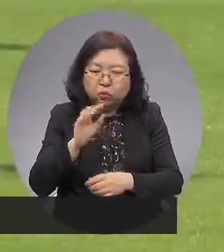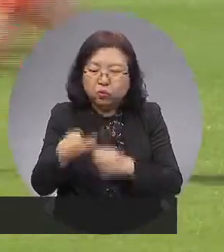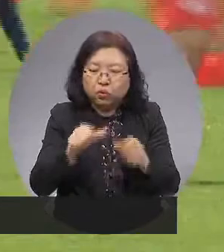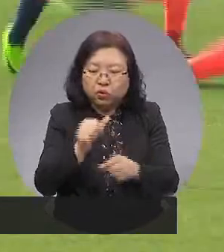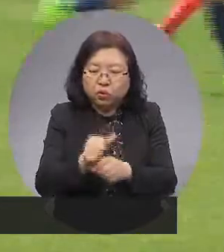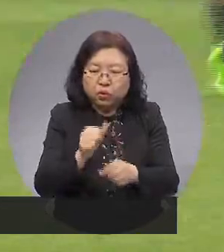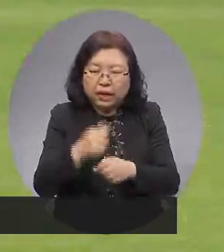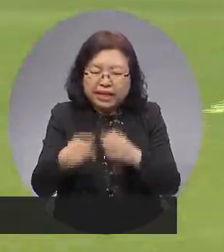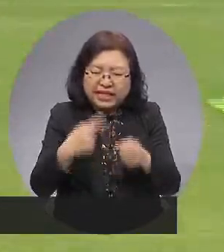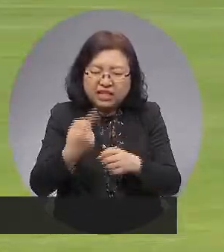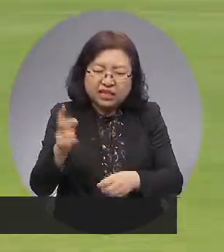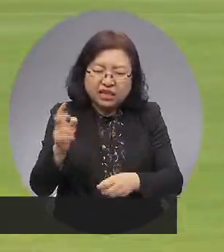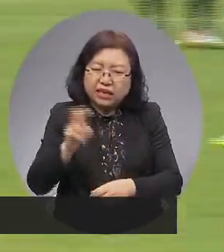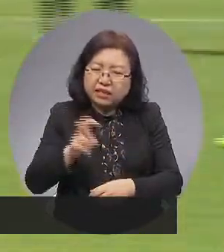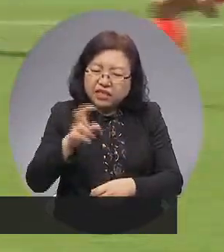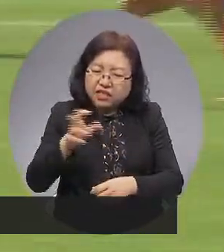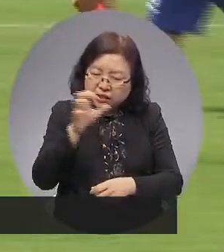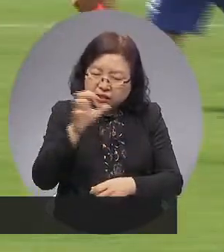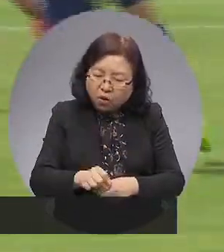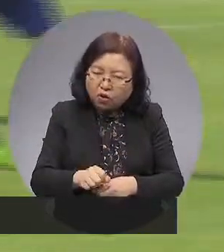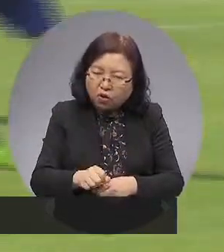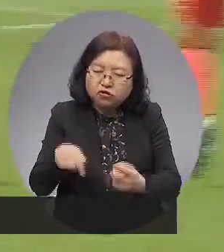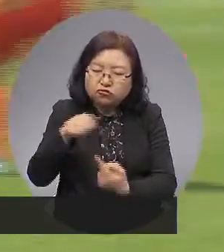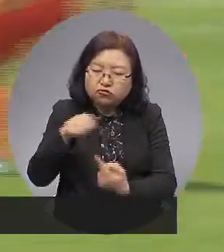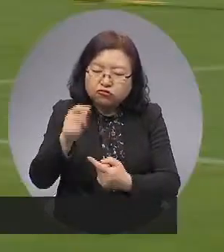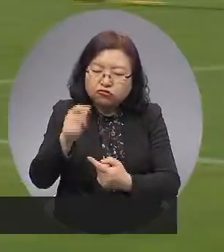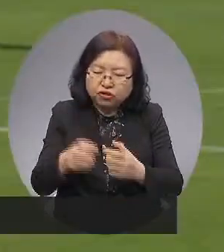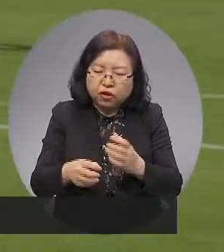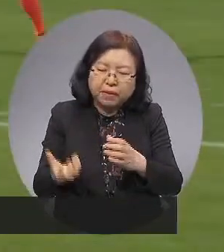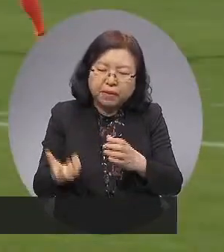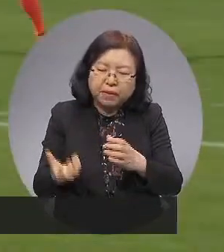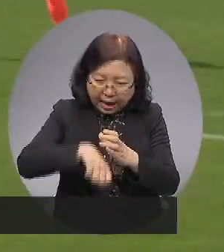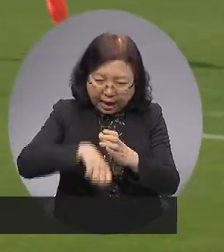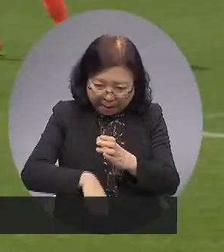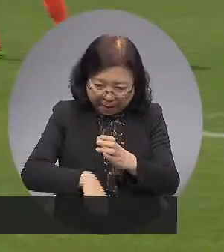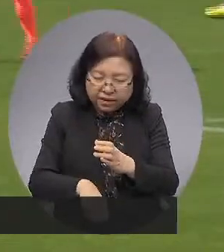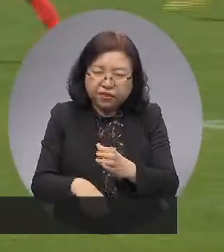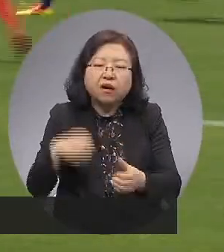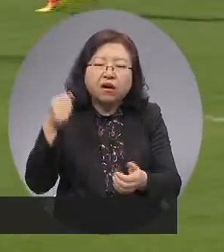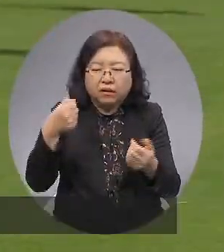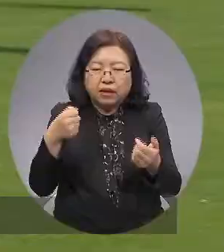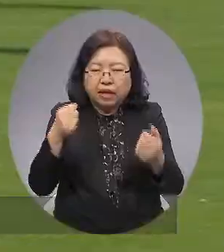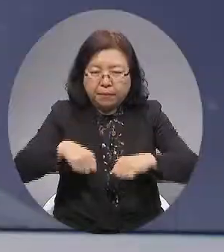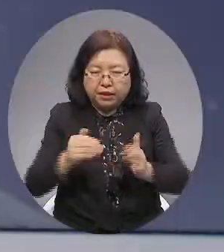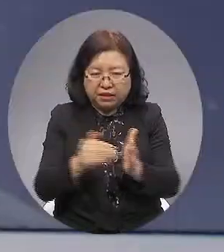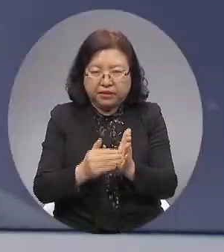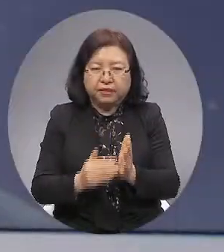20억 원씩 구단 운영비를 지원하는 방안을 전제한 결정입니다.